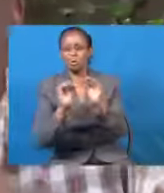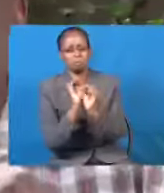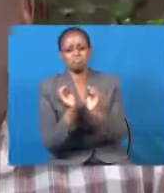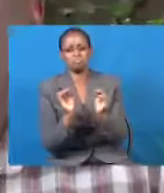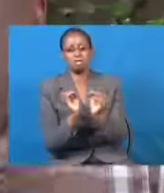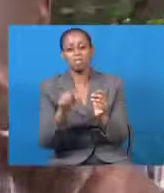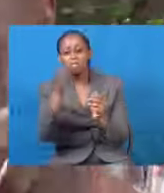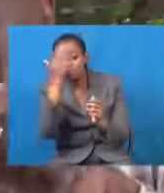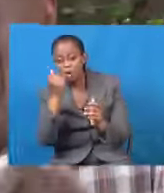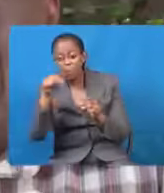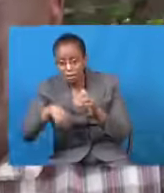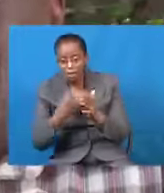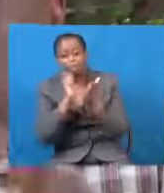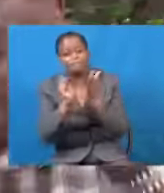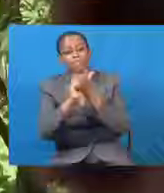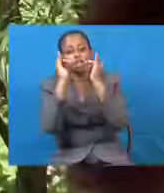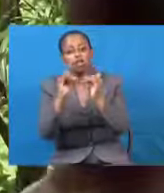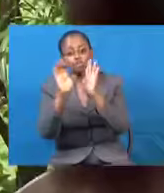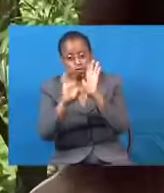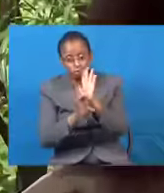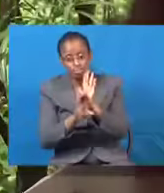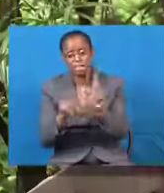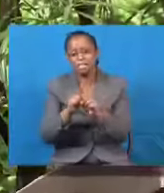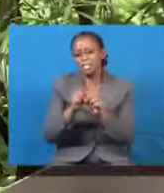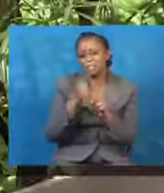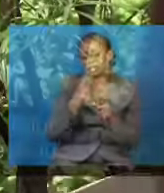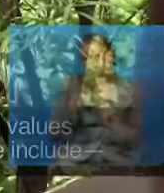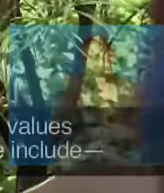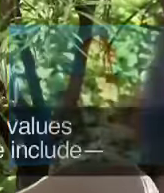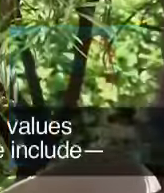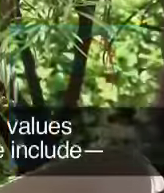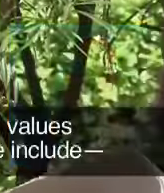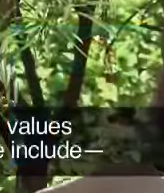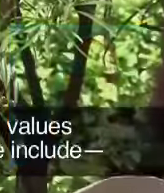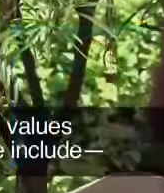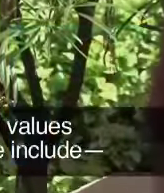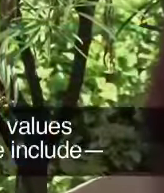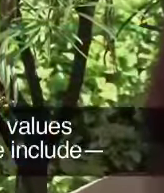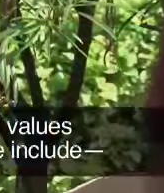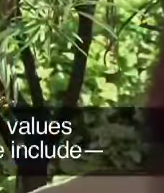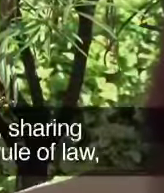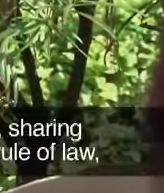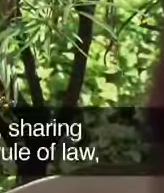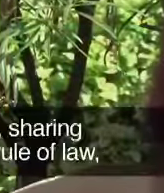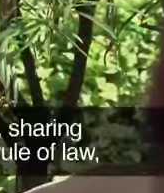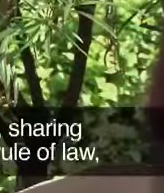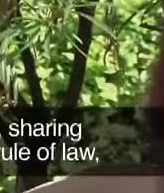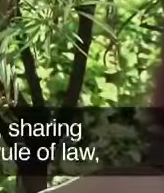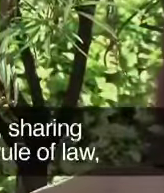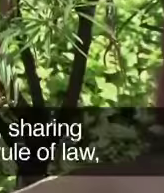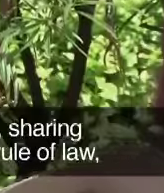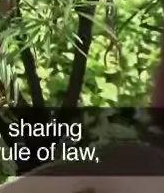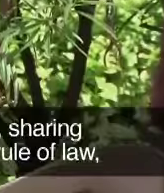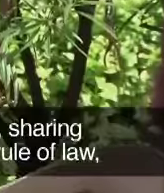tiyote kutukani Andi yumanake sasa Tunandika katiba mpia Alafi na ndela kusemaa, izi values ni patriotism,